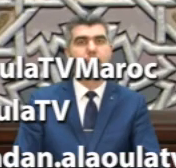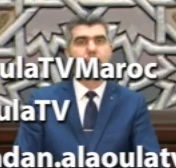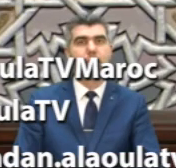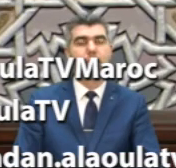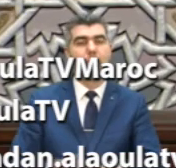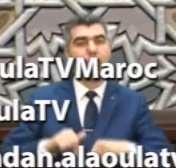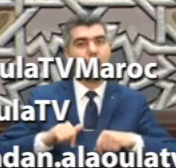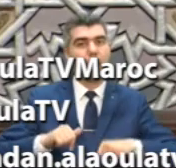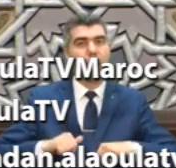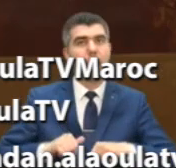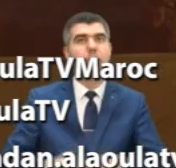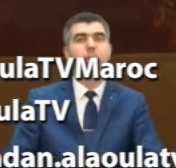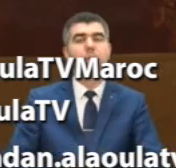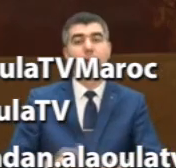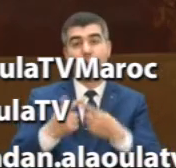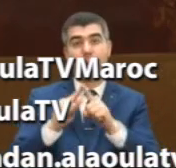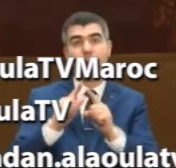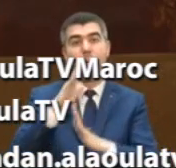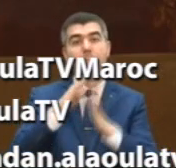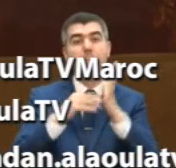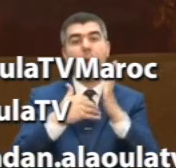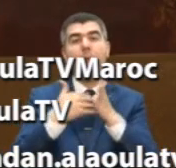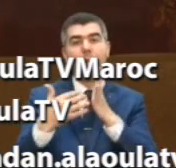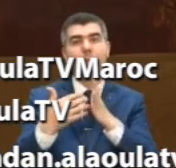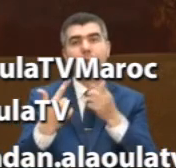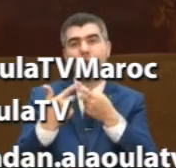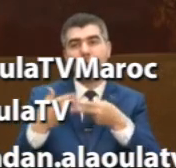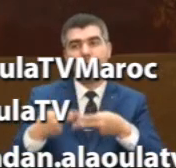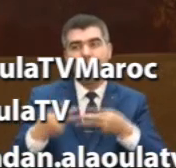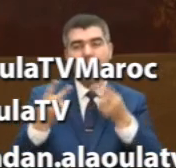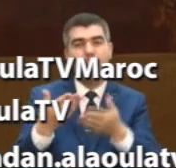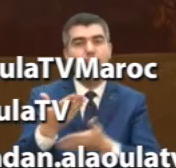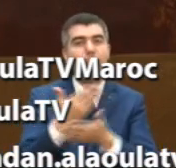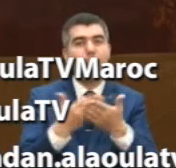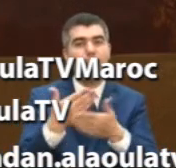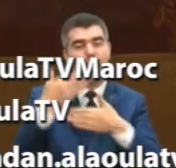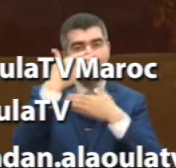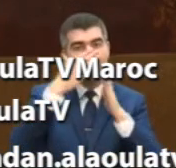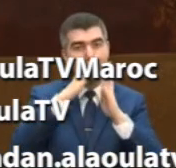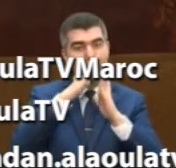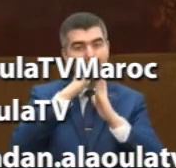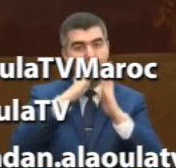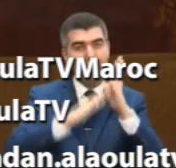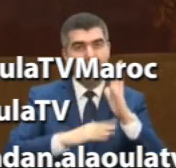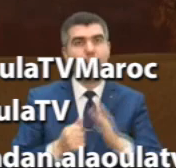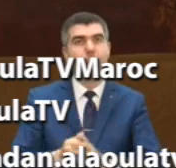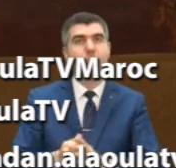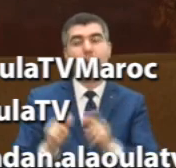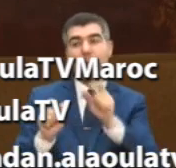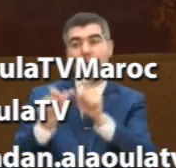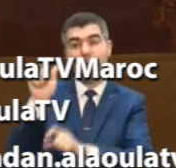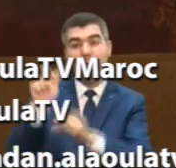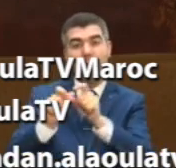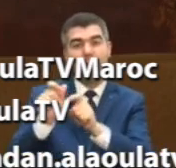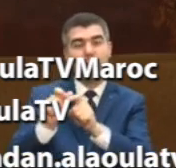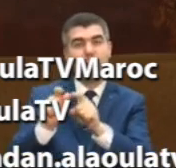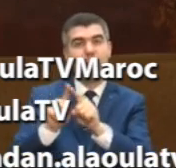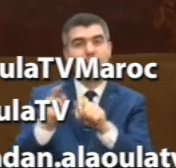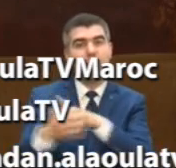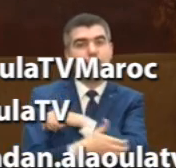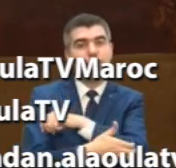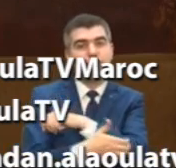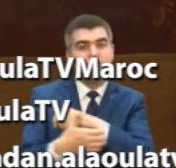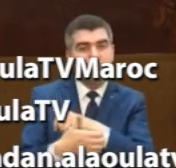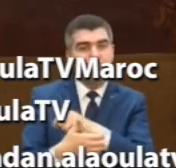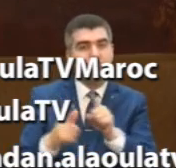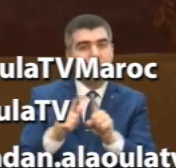السيد الوزير، في إطار البرامج الوطنية تهدف إلى تحسين وضعية السكن ببلادنا وتمكين المواطنين خاصة الفئات البسيطة منهم من